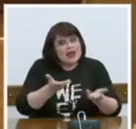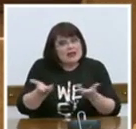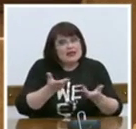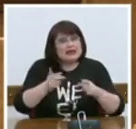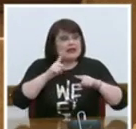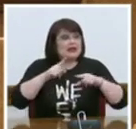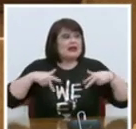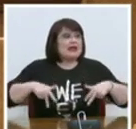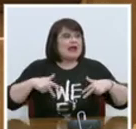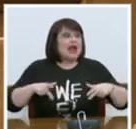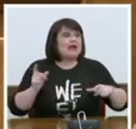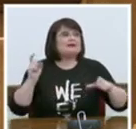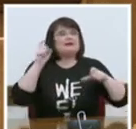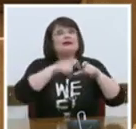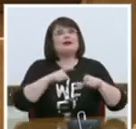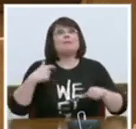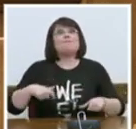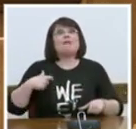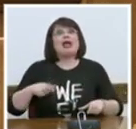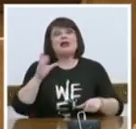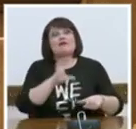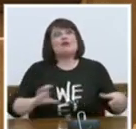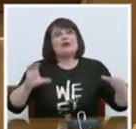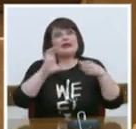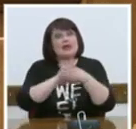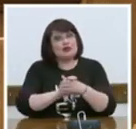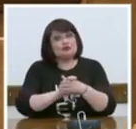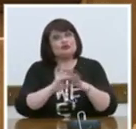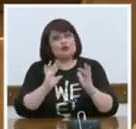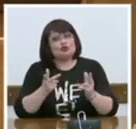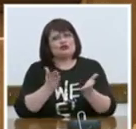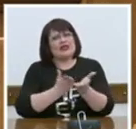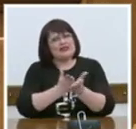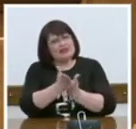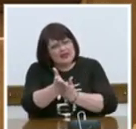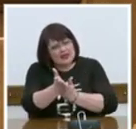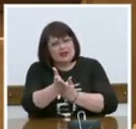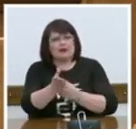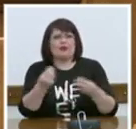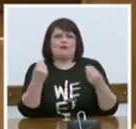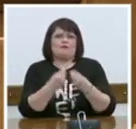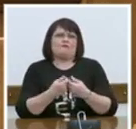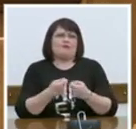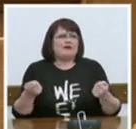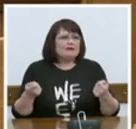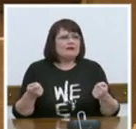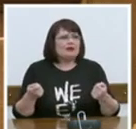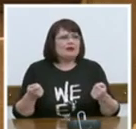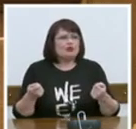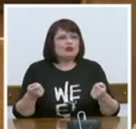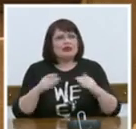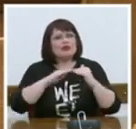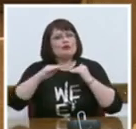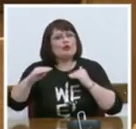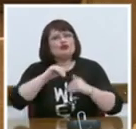της Ευρωπαϊκής Ένωσης, ώστε το δίκαιο αυτό να εφαρμοστεί στην οριοθέτηση της